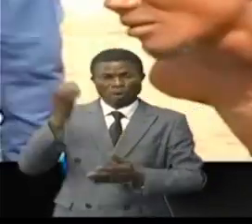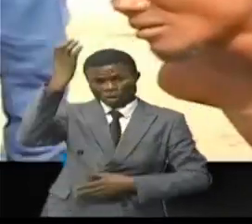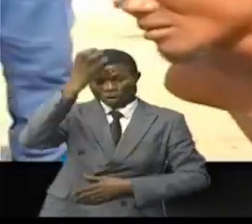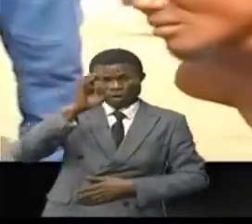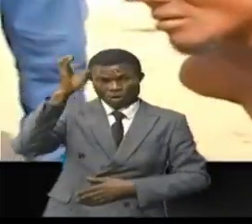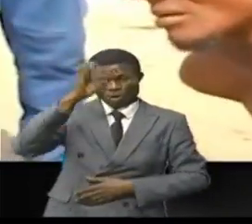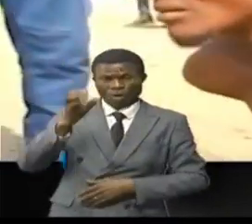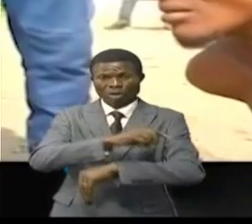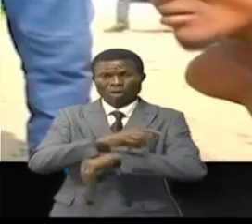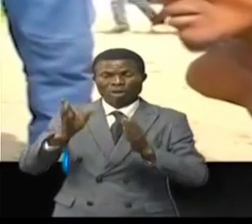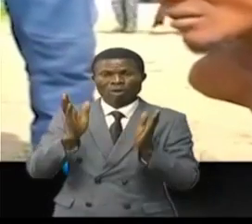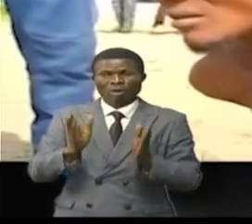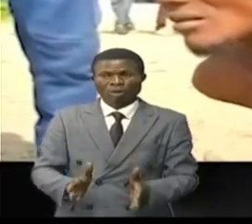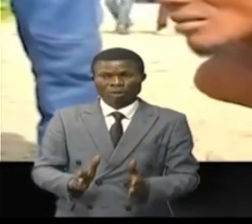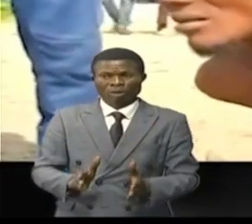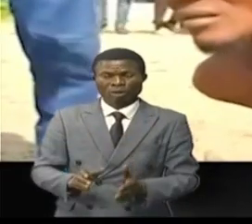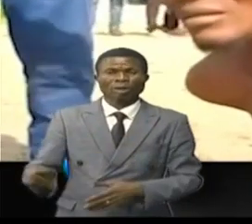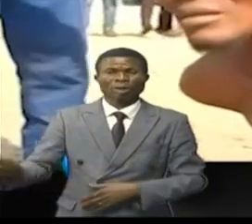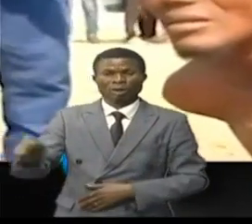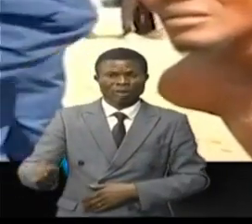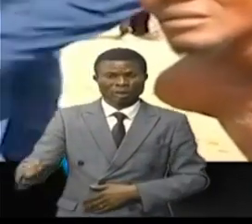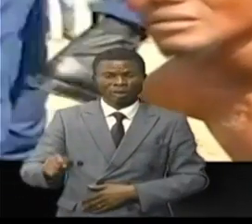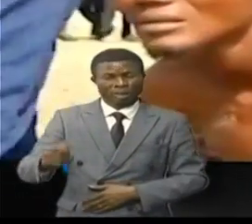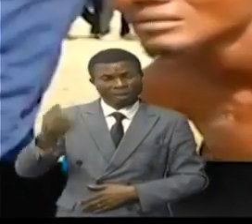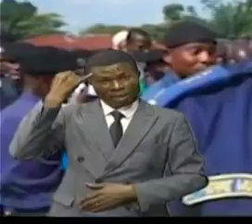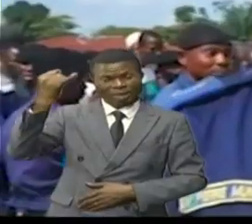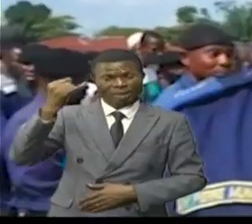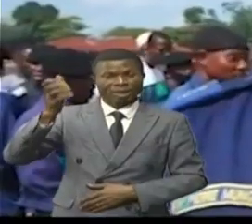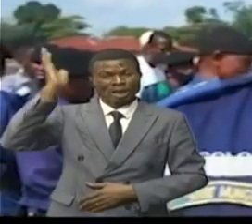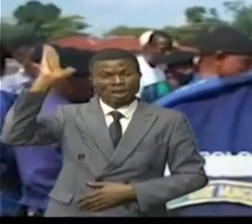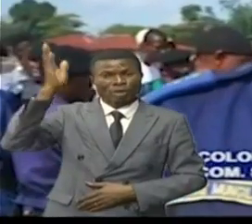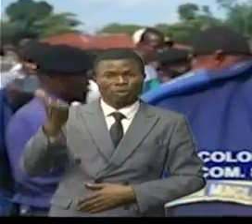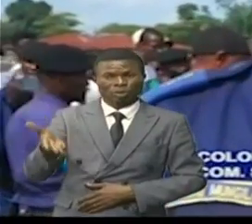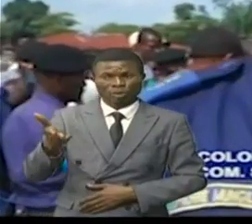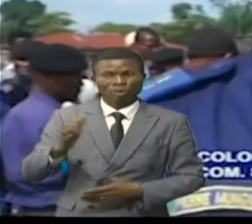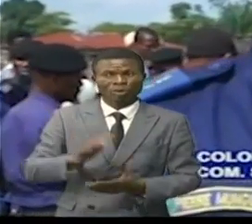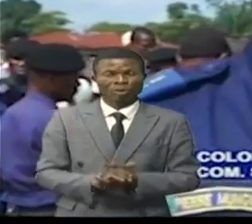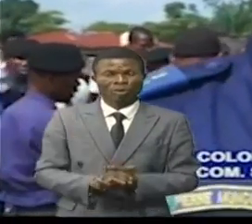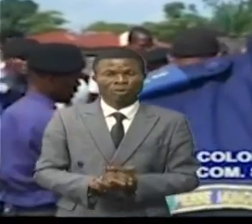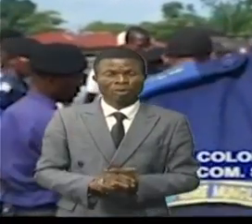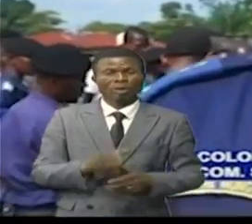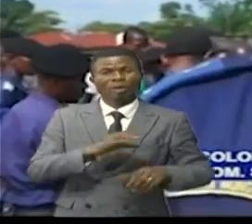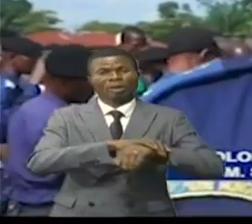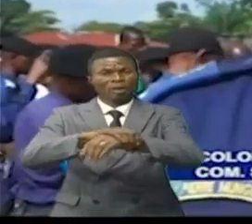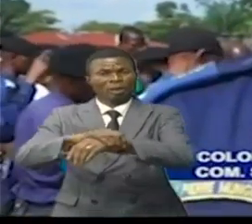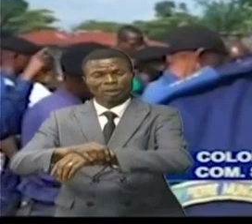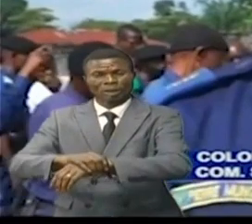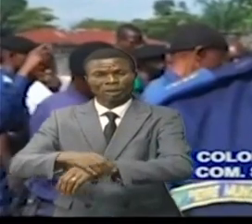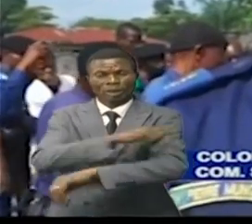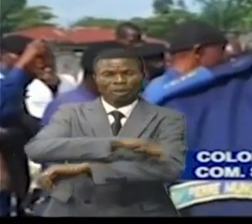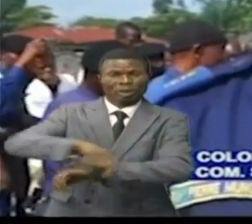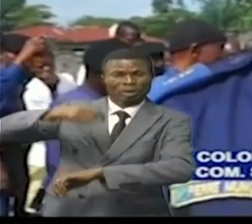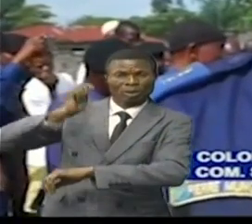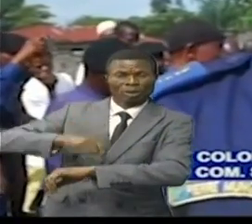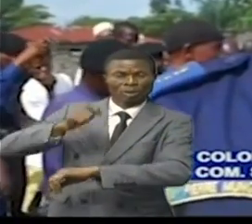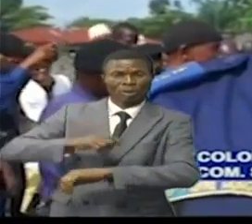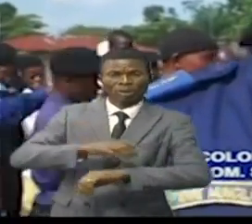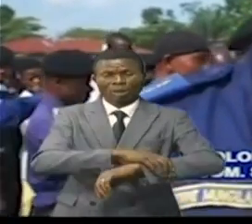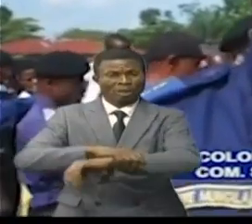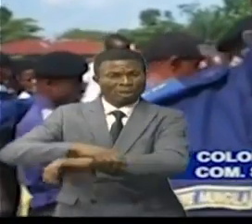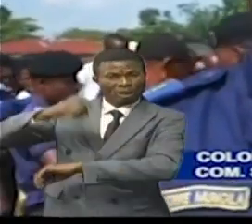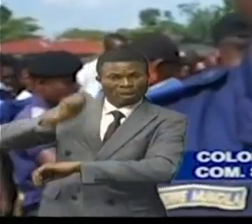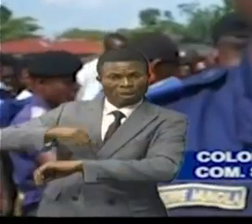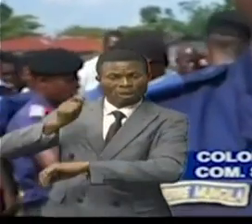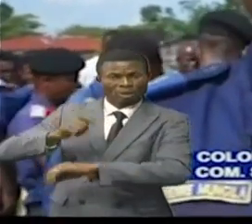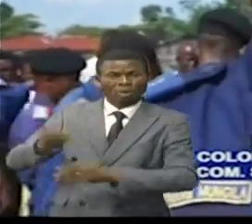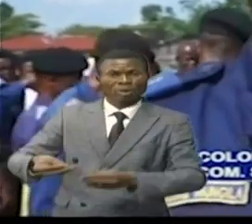un administrateur du territoire selon leur appellation. Les déférer devant le parquet, c'est au parquet maintenant de